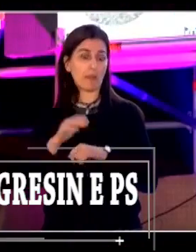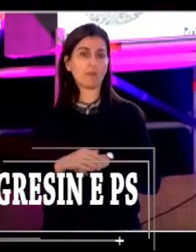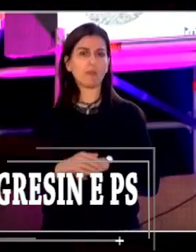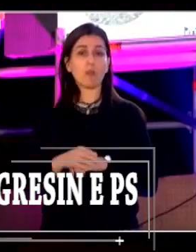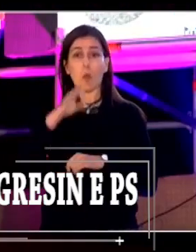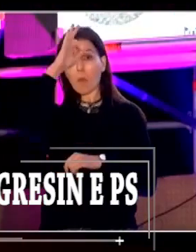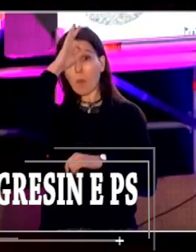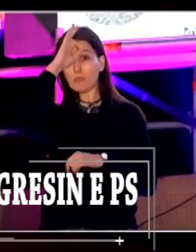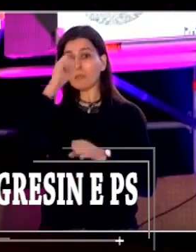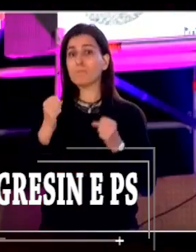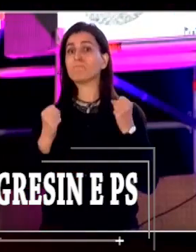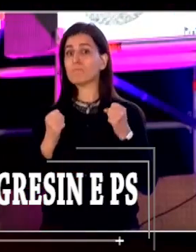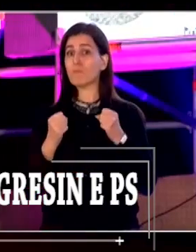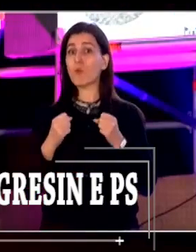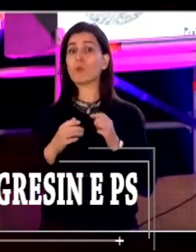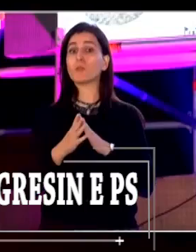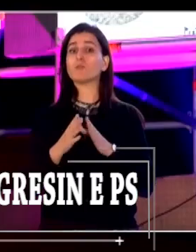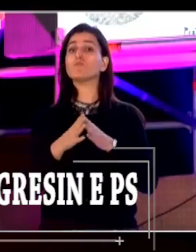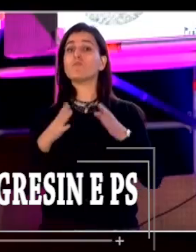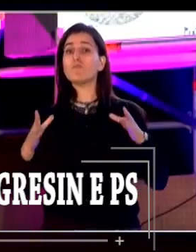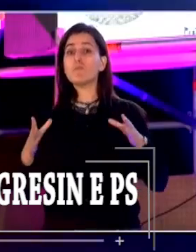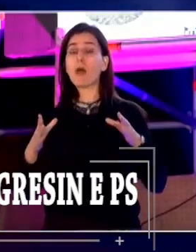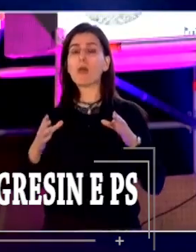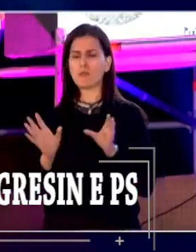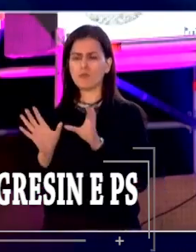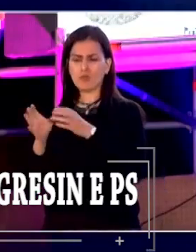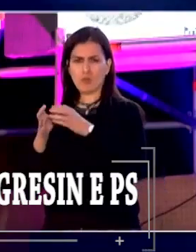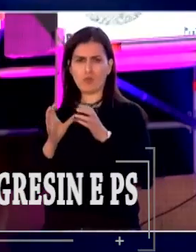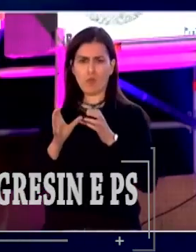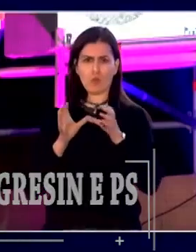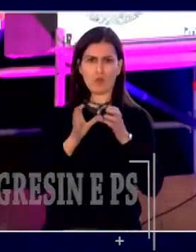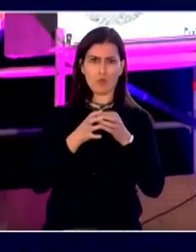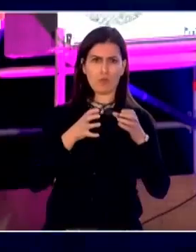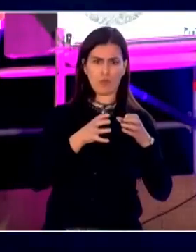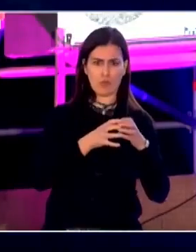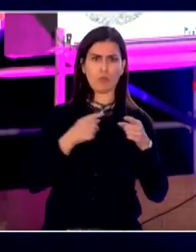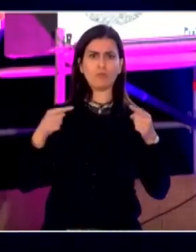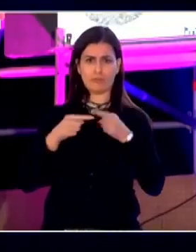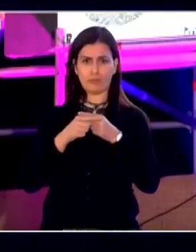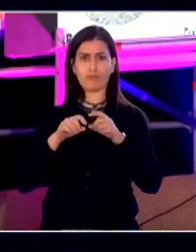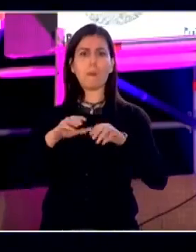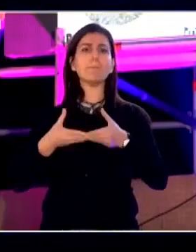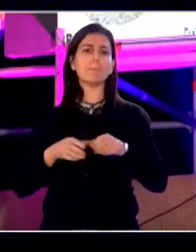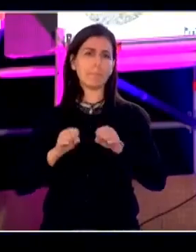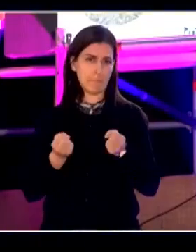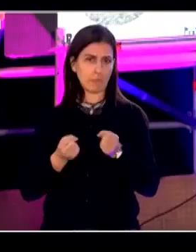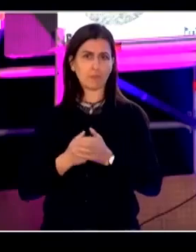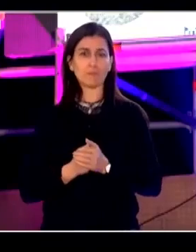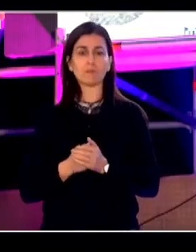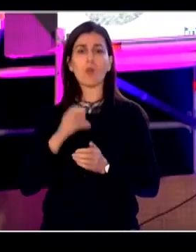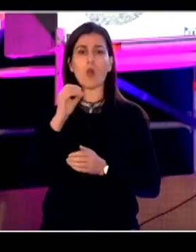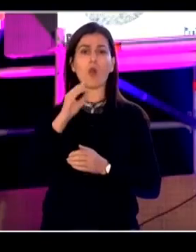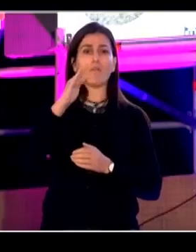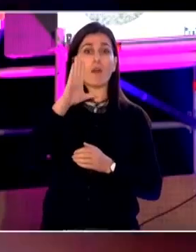kanë goditur fort dhe masivisht shumicën e grupeve kriminale të krimit organizuar në vend. OFL-ja